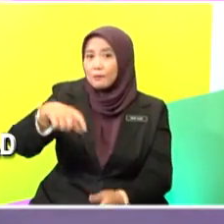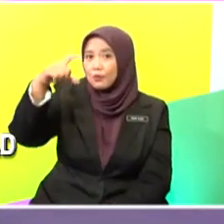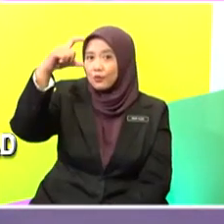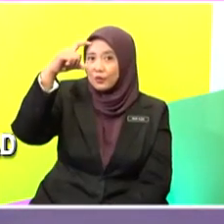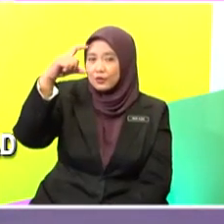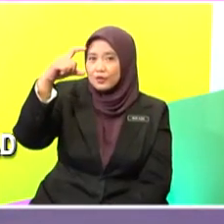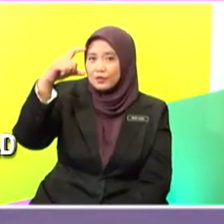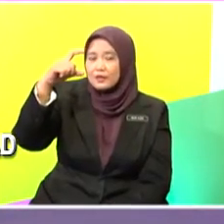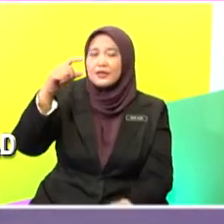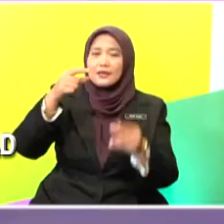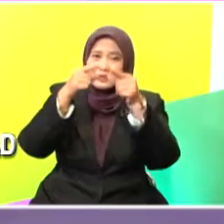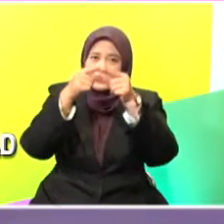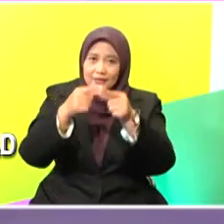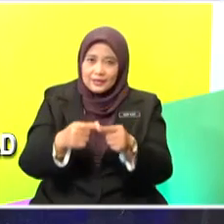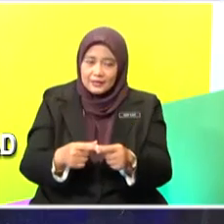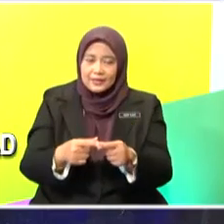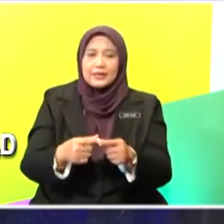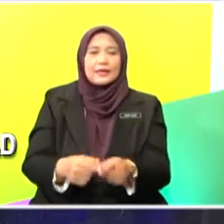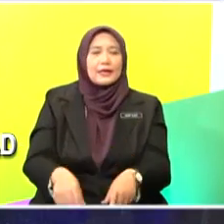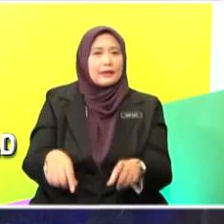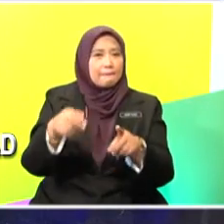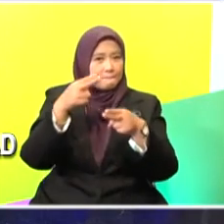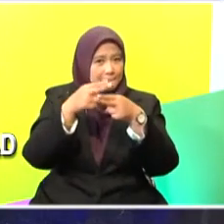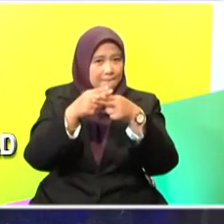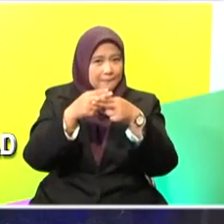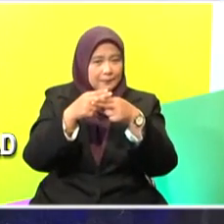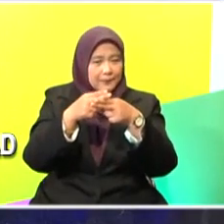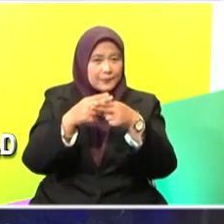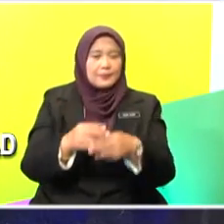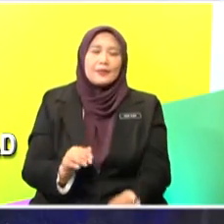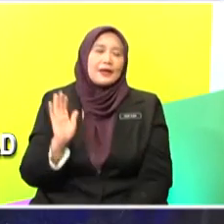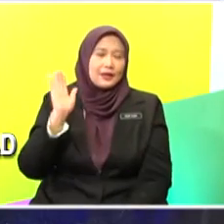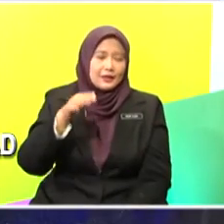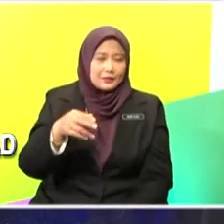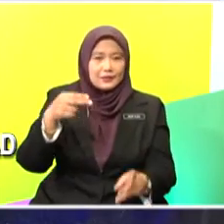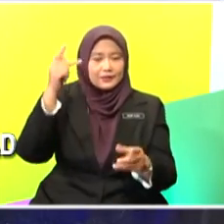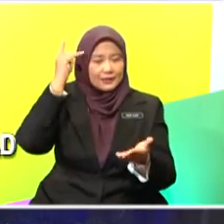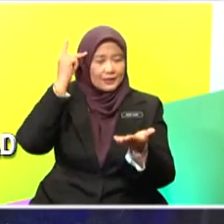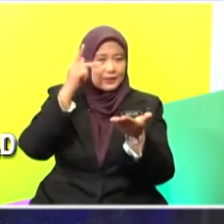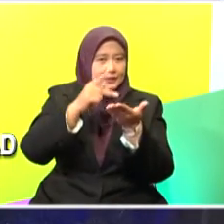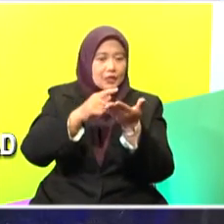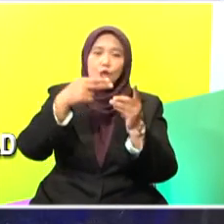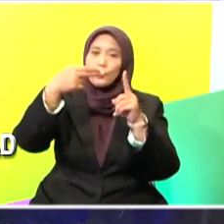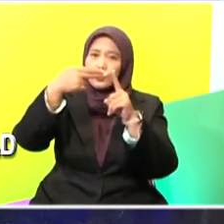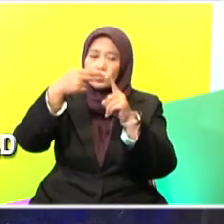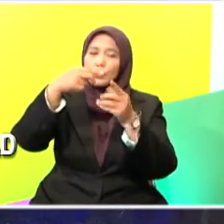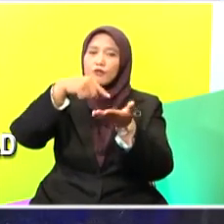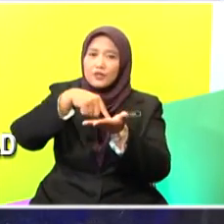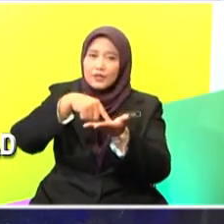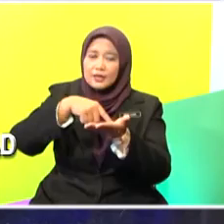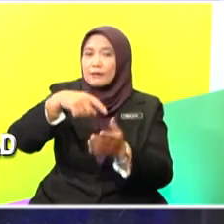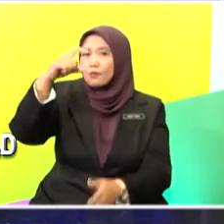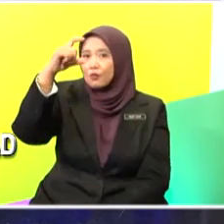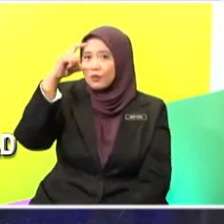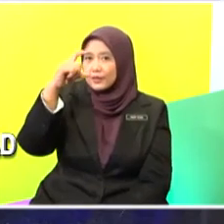sabit tiang pendek. Ayuh kenal huruf ini, bulan